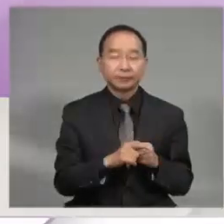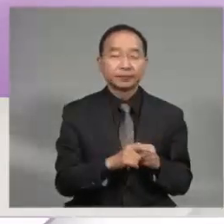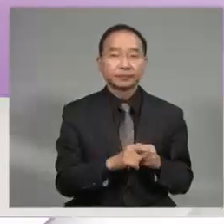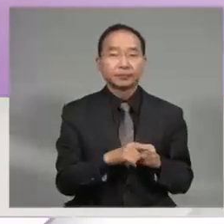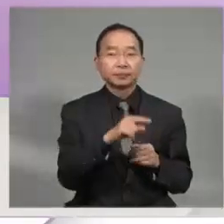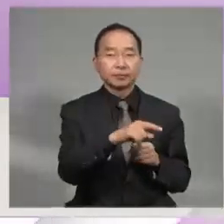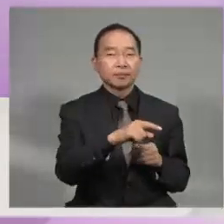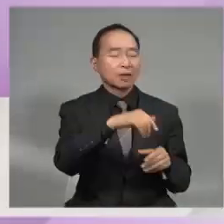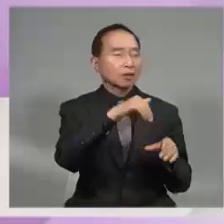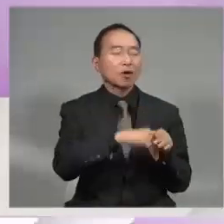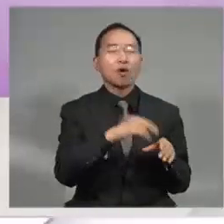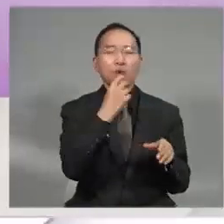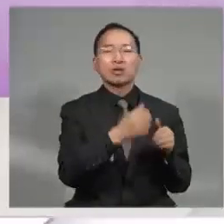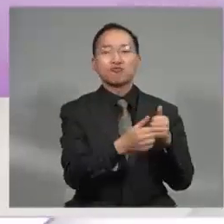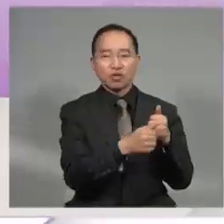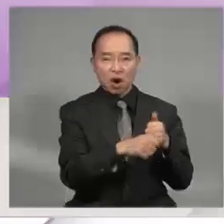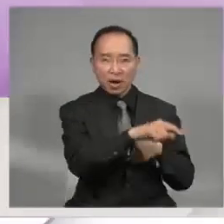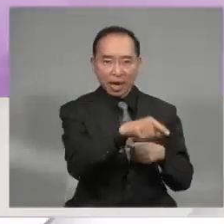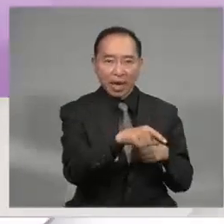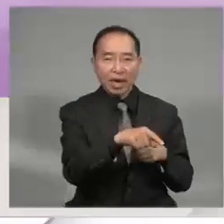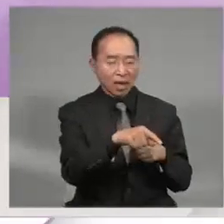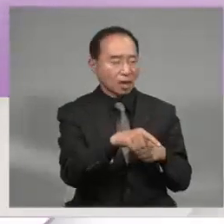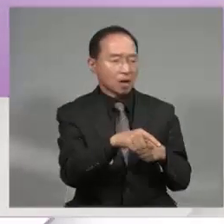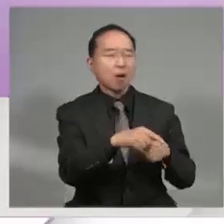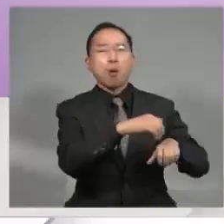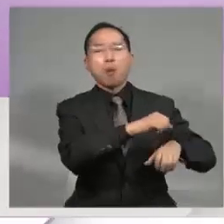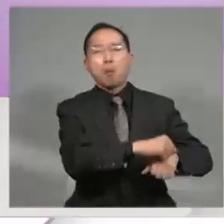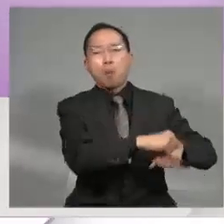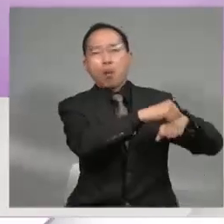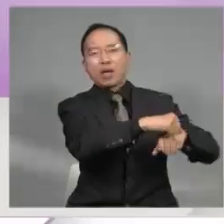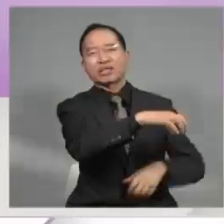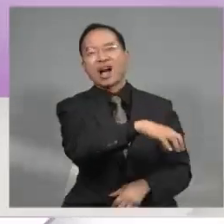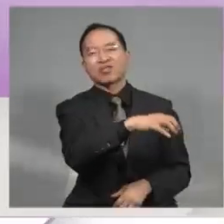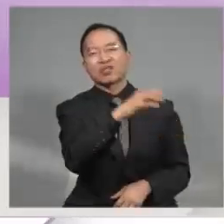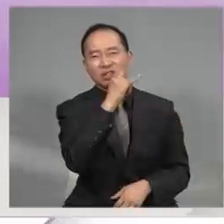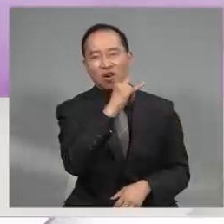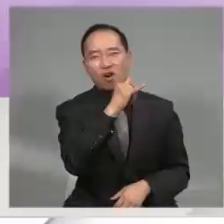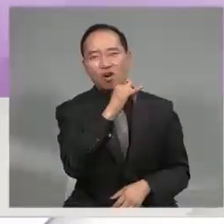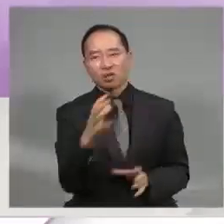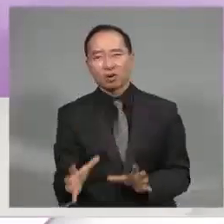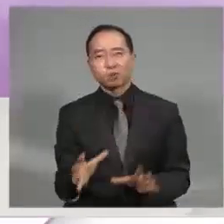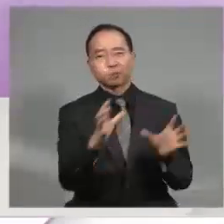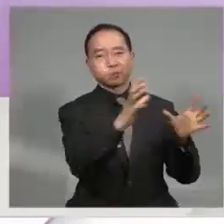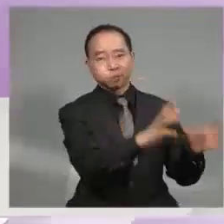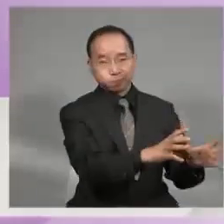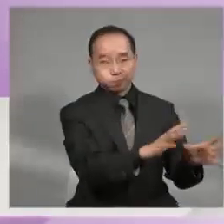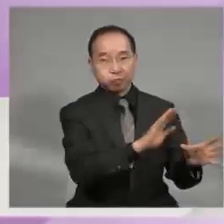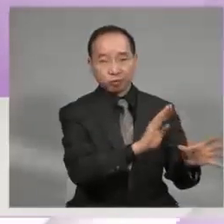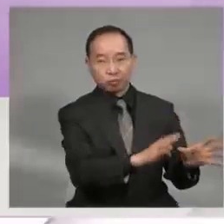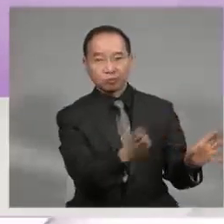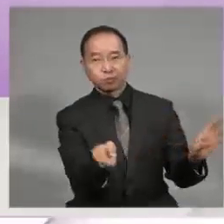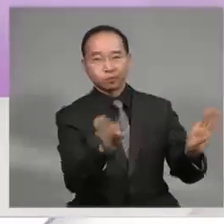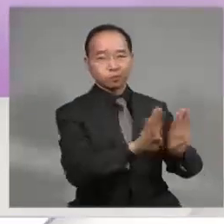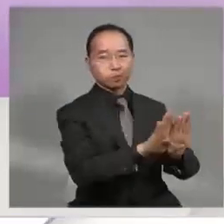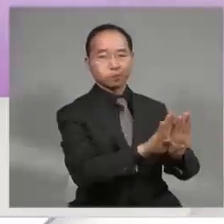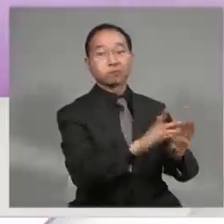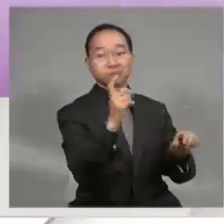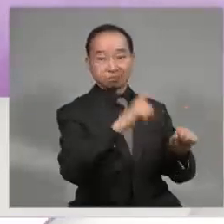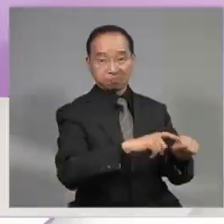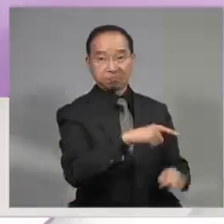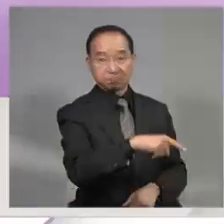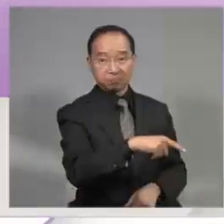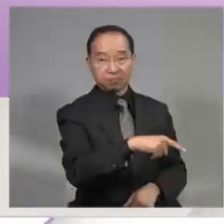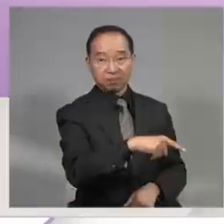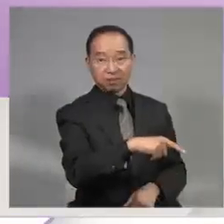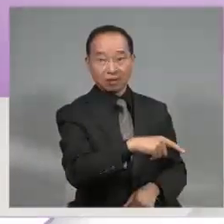관할 그 선거구 관리위원회 내에 별도로 마련되어 있는 보관 장소에다 적치를 해서 보관을 하게 되는데요. 네. 이 장소에는 아까 말씀드린